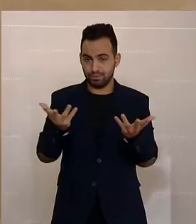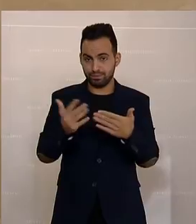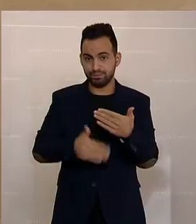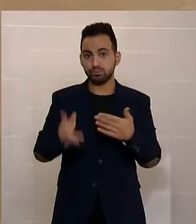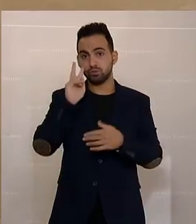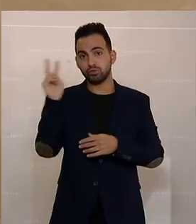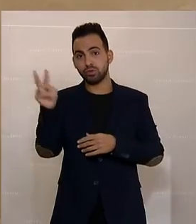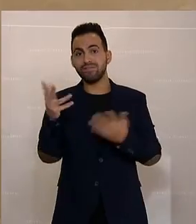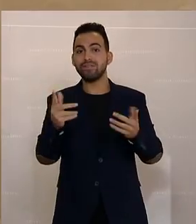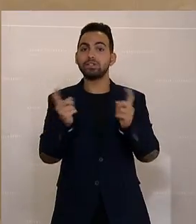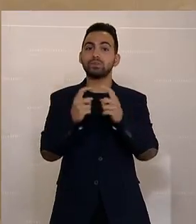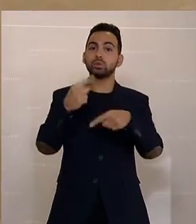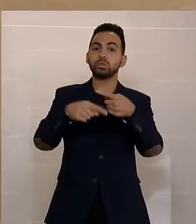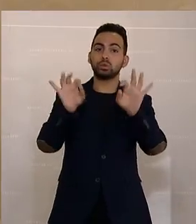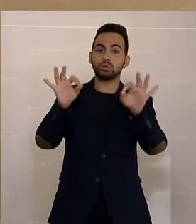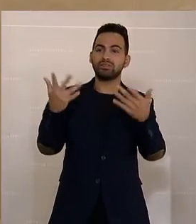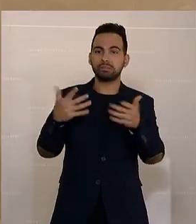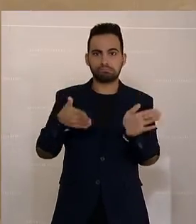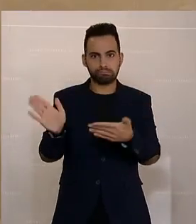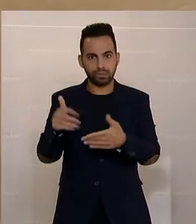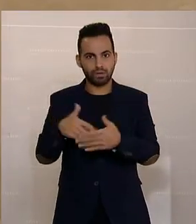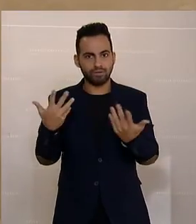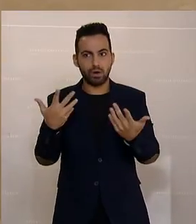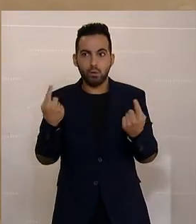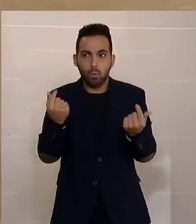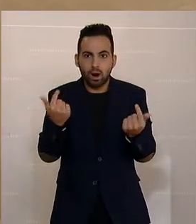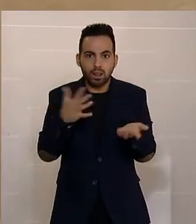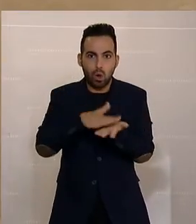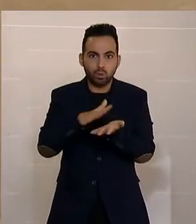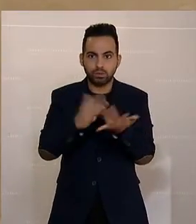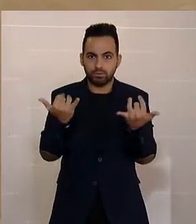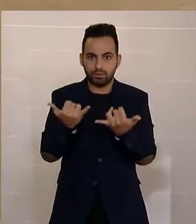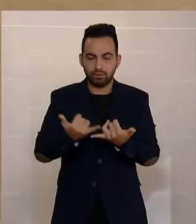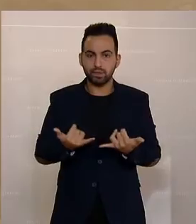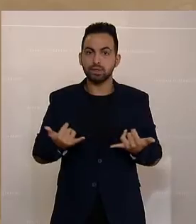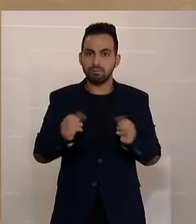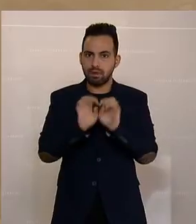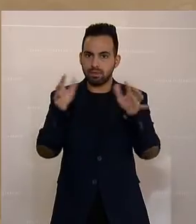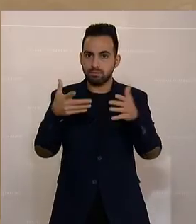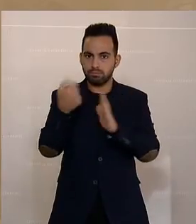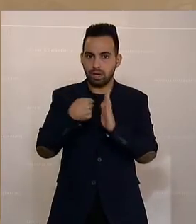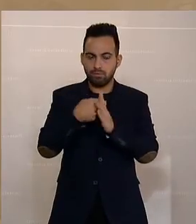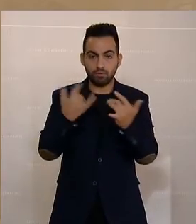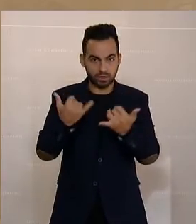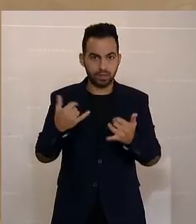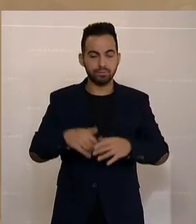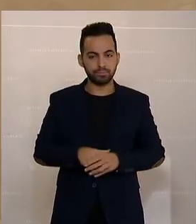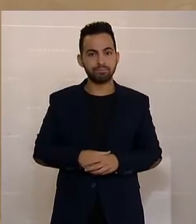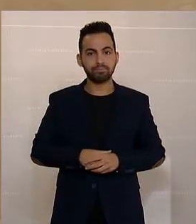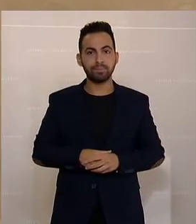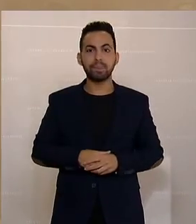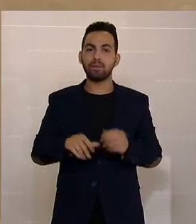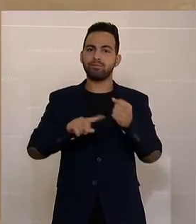darauf zu schauen, was gut funktioniert, was nicht so gut funktioniert und wo wir das Geld ausgeben in der Pandemiebekämpfung. Und aus